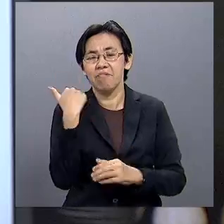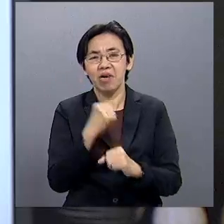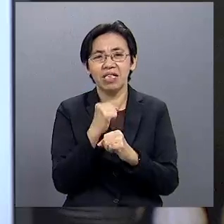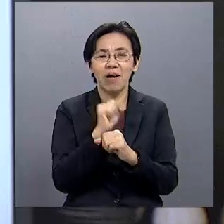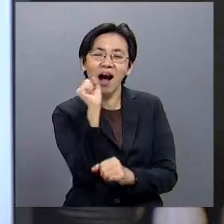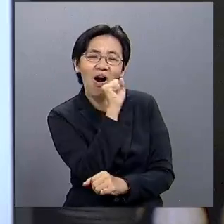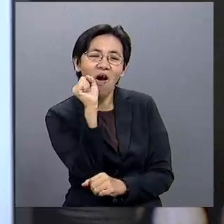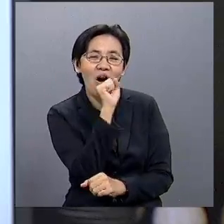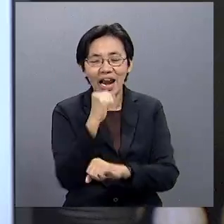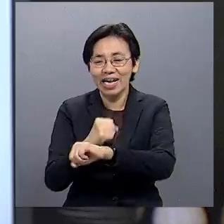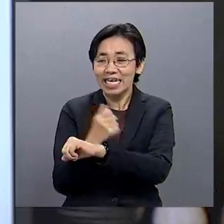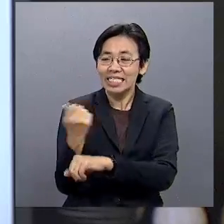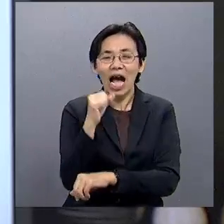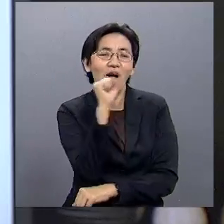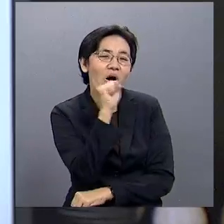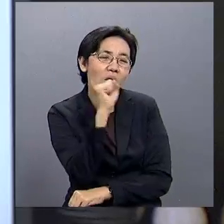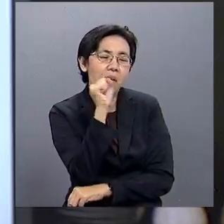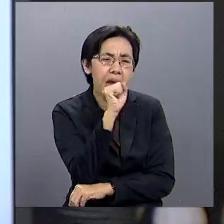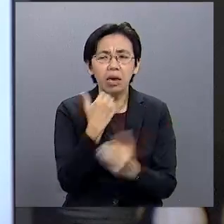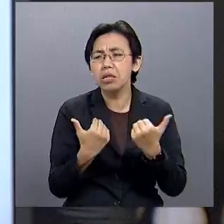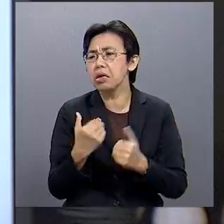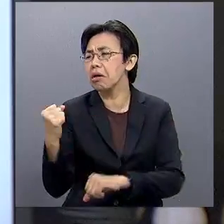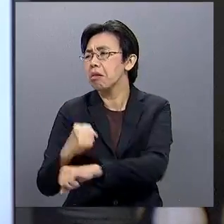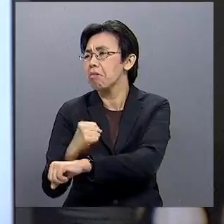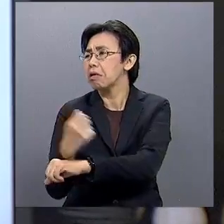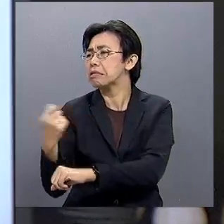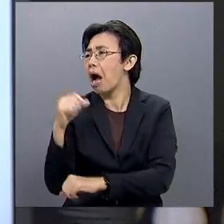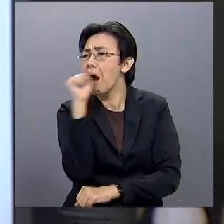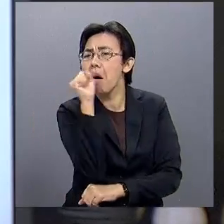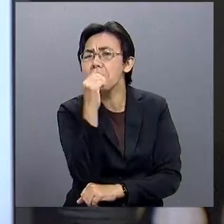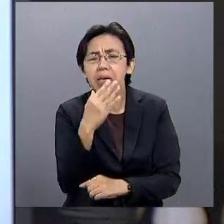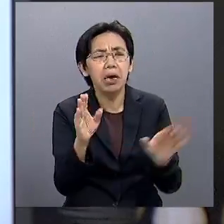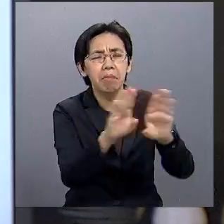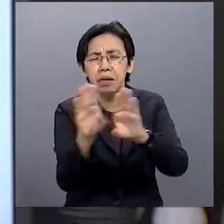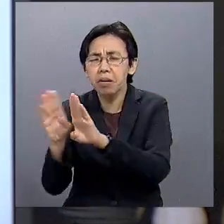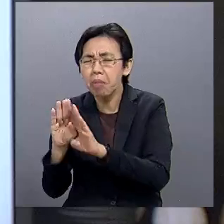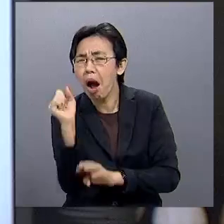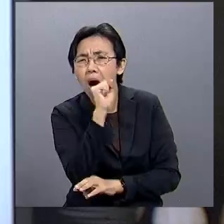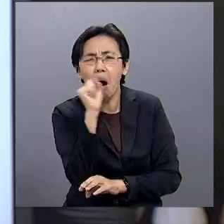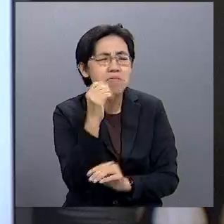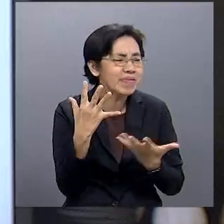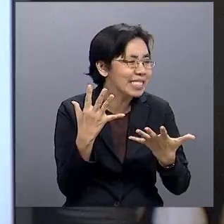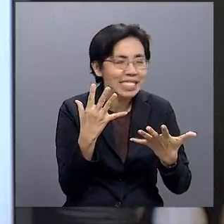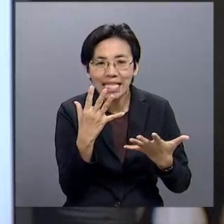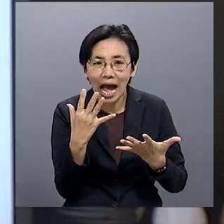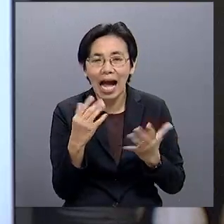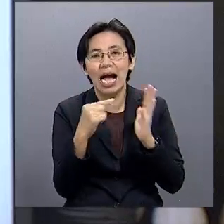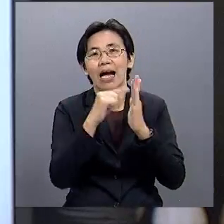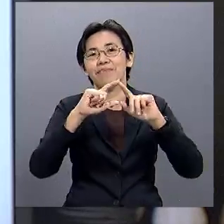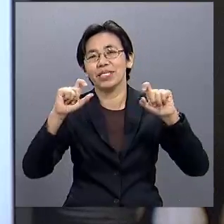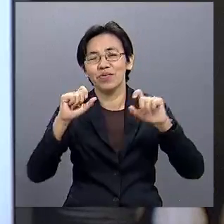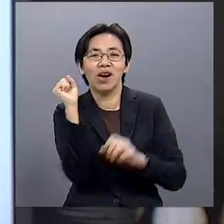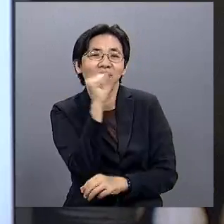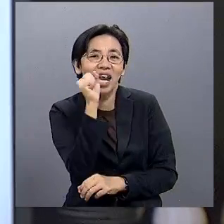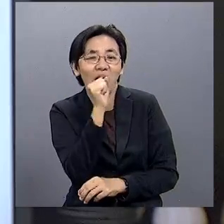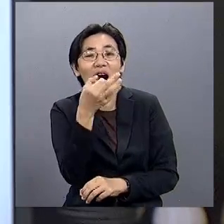านแต่ในช่วงนี้มันไม่มีงานจ้างให้ไปร้องเพลงสถานบันเทิงต่างๆก็ถูกปิดลงนะครับพากันไปที่จังหวัดเพชรบูรณ์นะครับกับนักร้องอาชีพที่ต้องผันตัวม